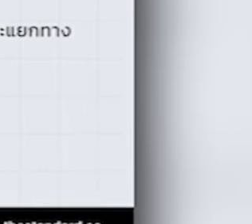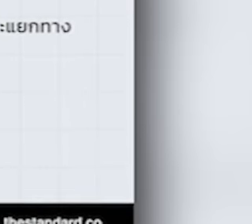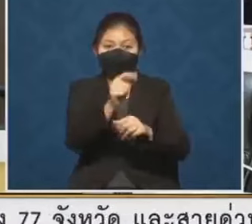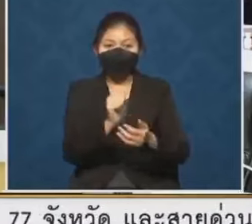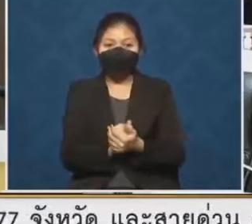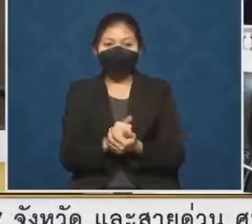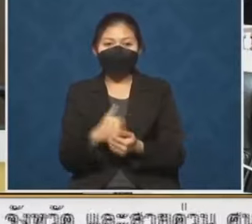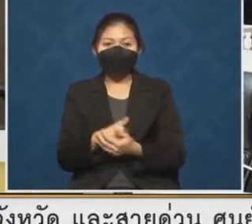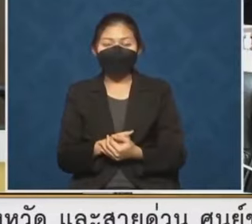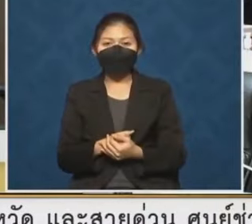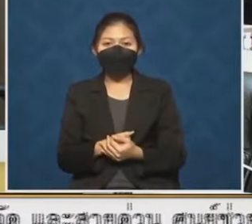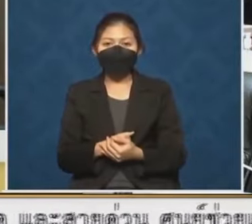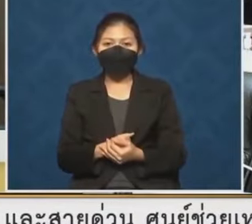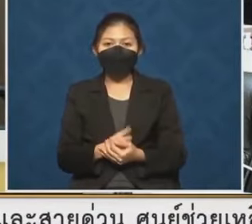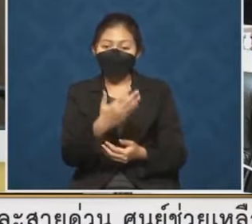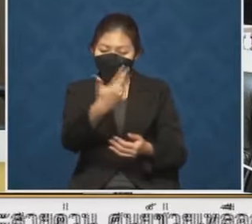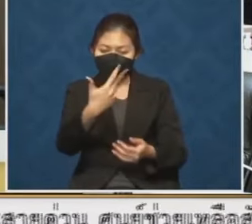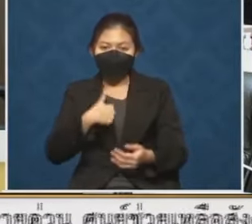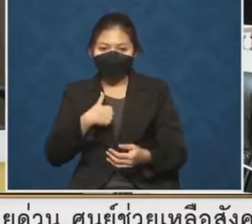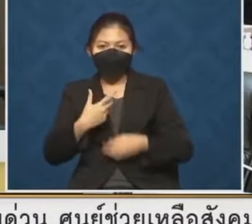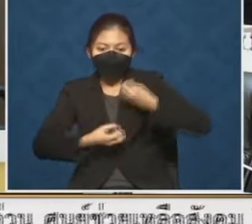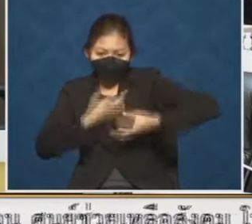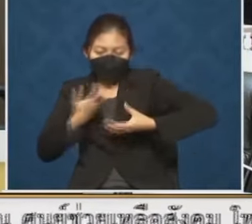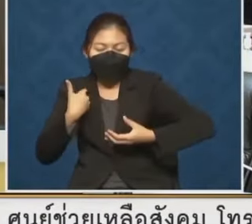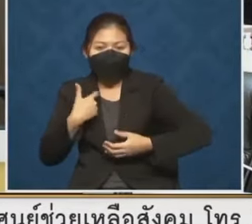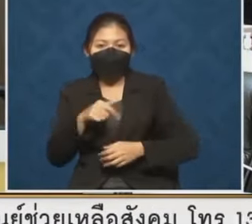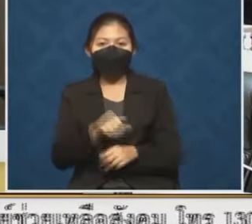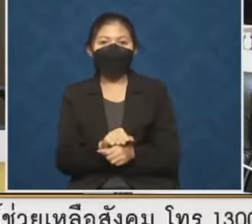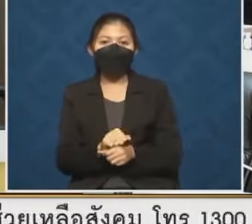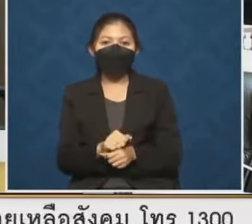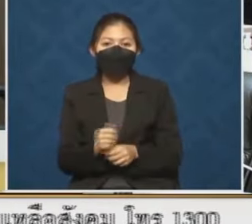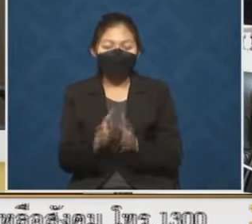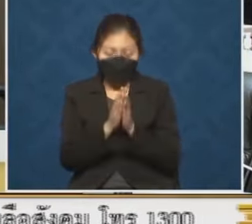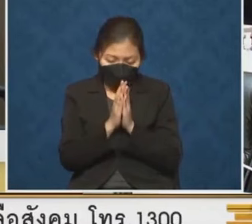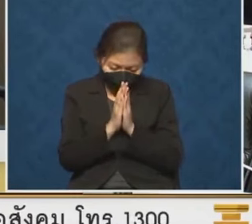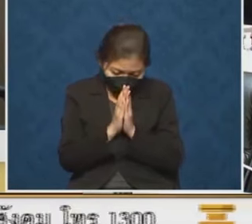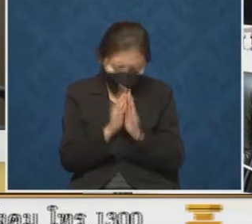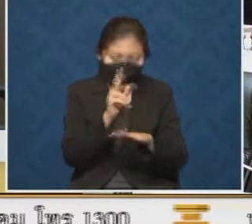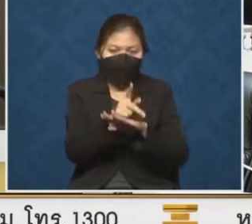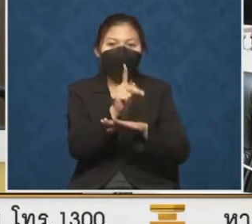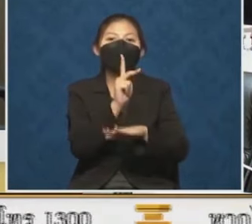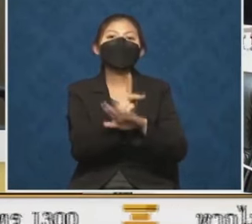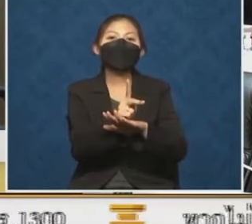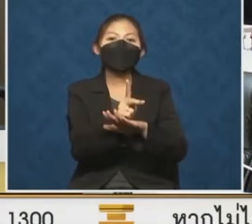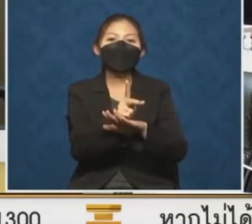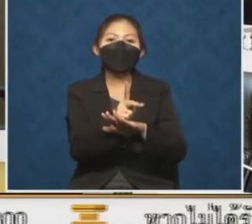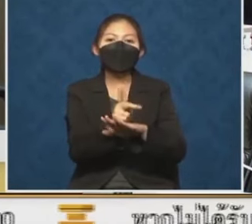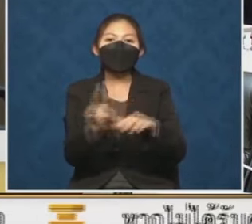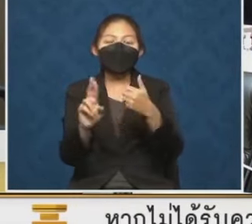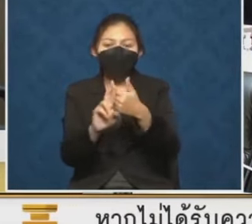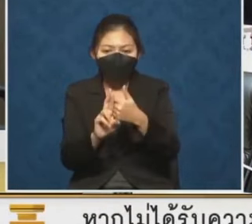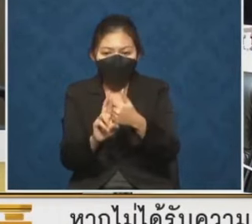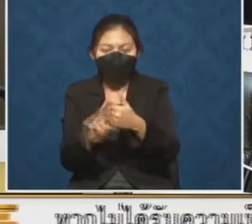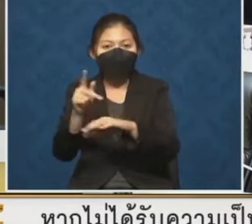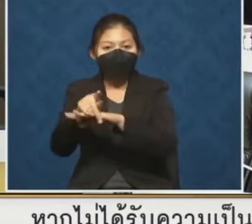ชย์ซึ่งเป็นรองนายกที่เงียบมากสมัยรัฐบาลสมัครแล้วเป็นรัฐมนตรีอุตสาหกรรมมาแล้วนะฮะสมัยรัฐบาลสมั